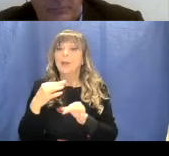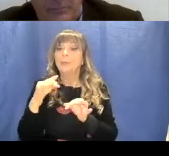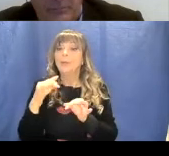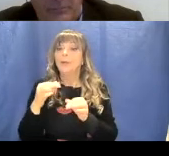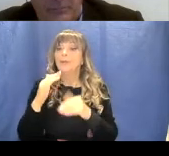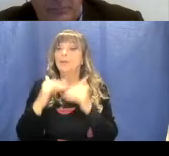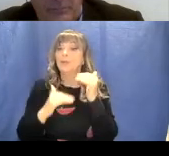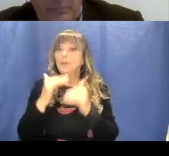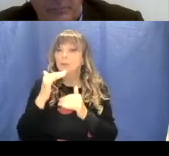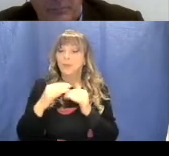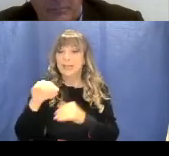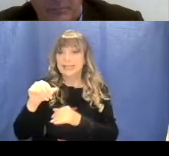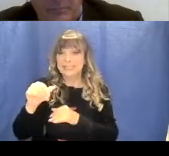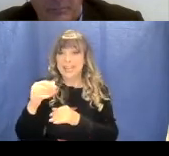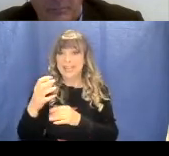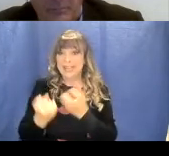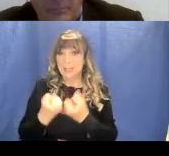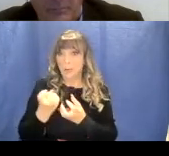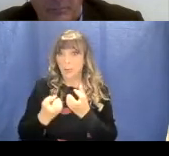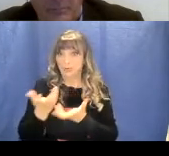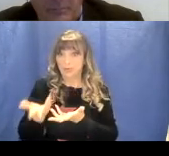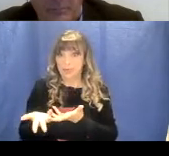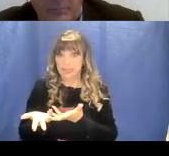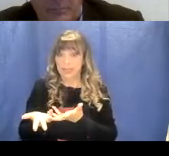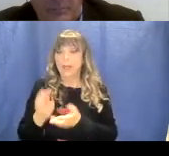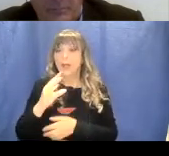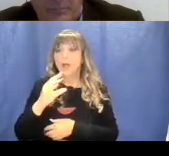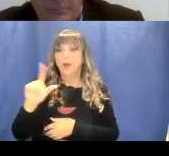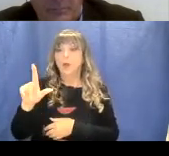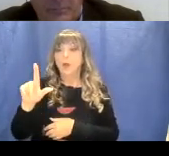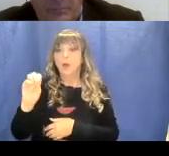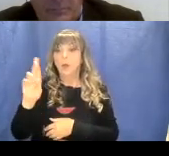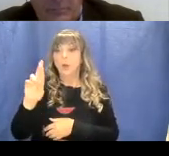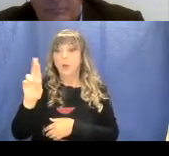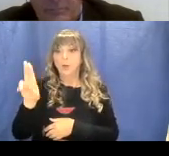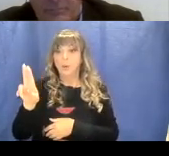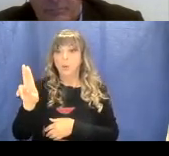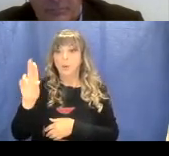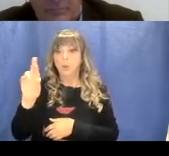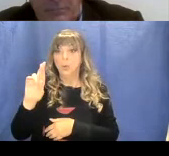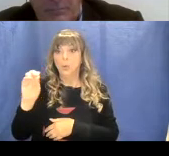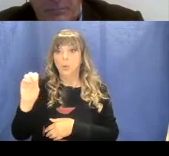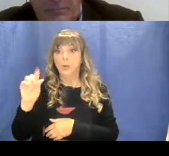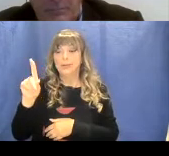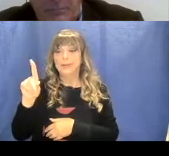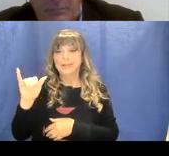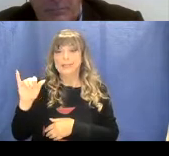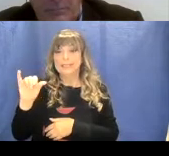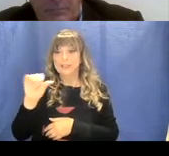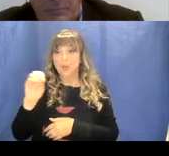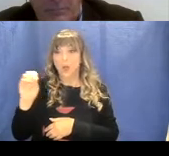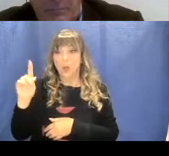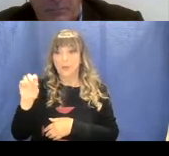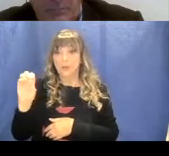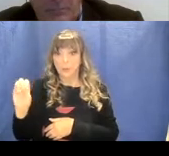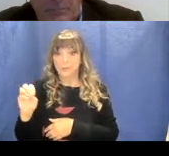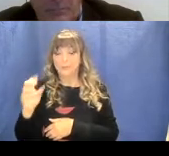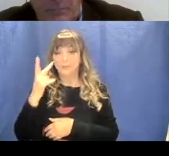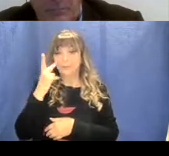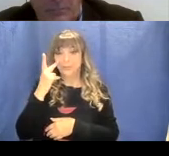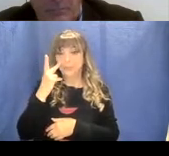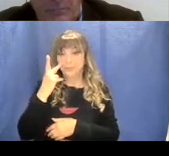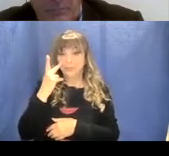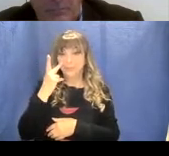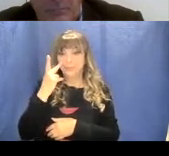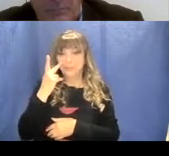grosse sfere rappresentano gli atomi di cloro e le strette più piccole rappresenterebbe celiato mi disse proprio